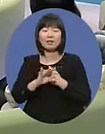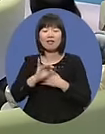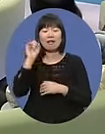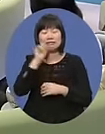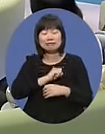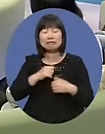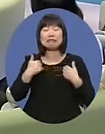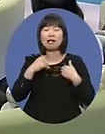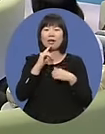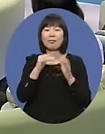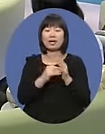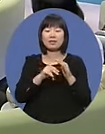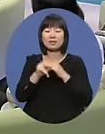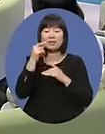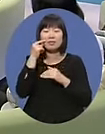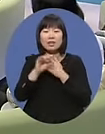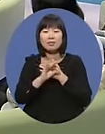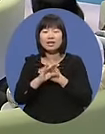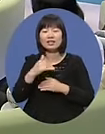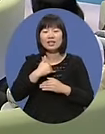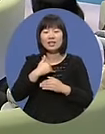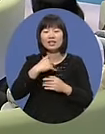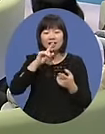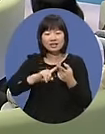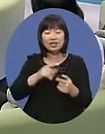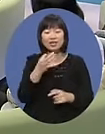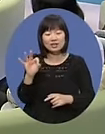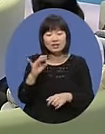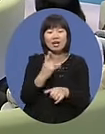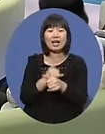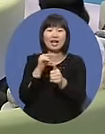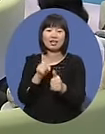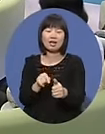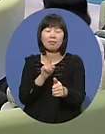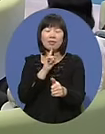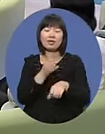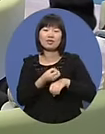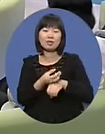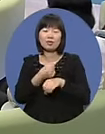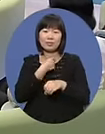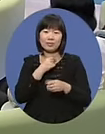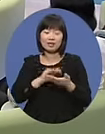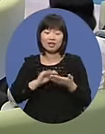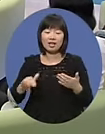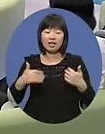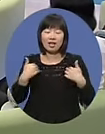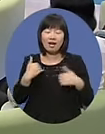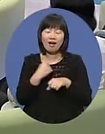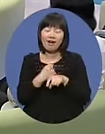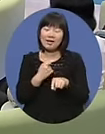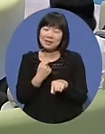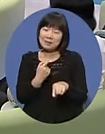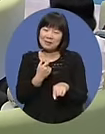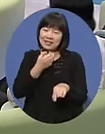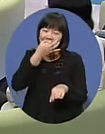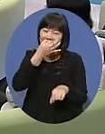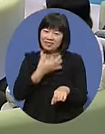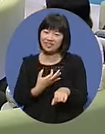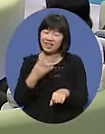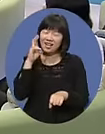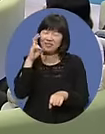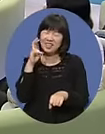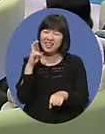즐겨라. 아니면 피할 수 없다면 내가 그냥 받아들여라. 이제 이렇게 좀 말씀을 좀 드리고 네, 싶고요. 즐기는 것까지 조금 힘들 어렵지만